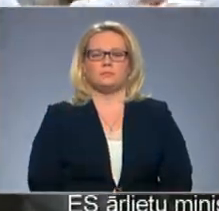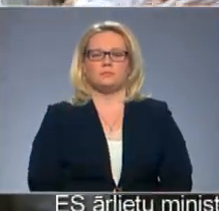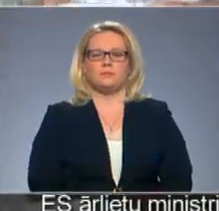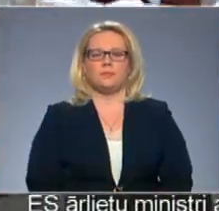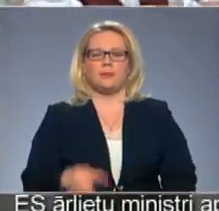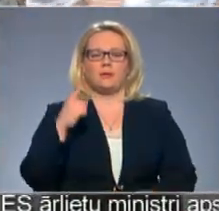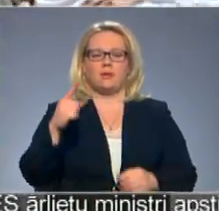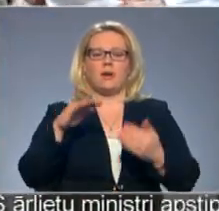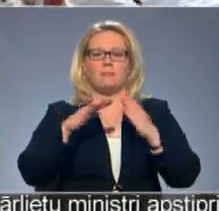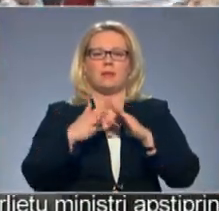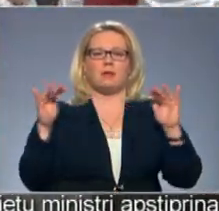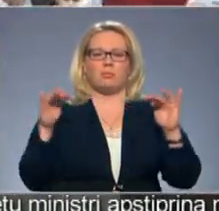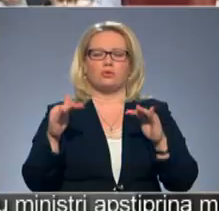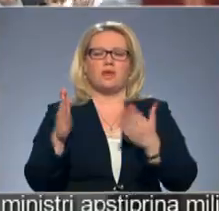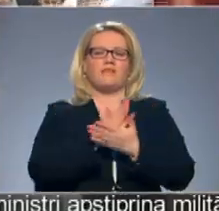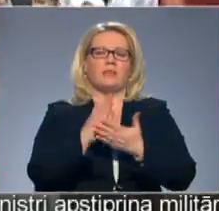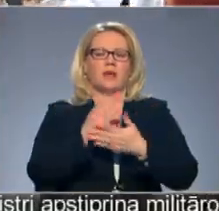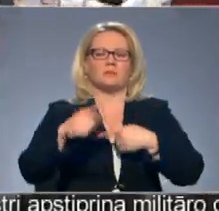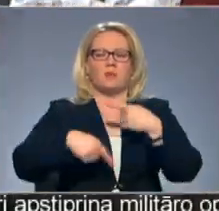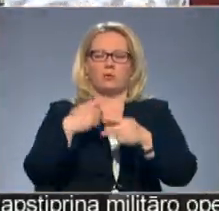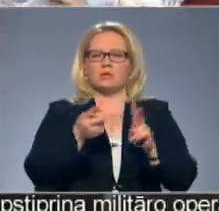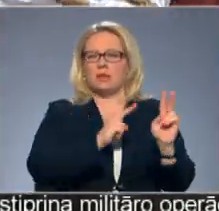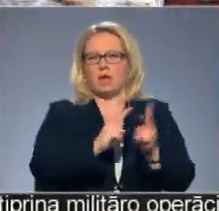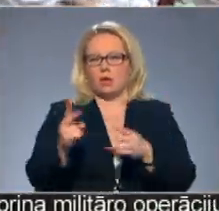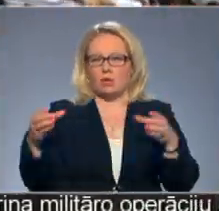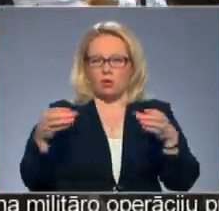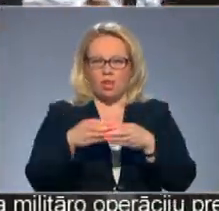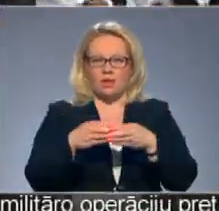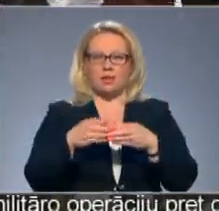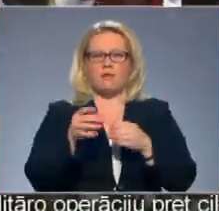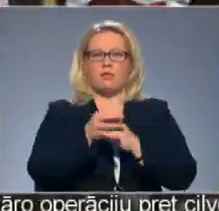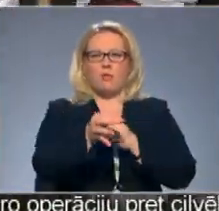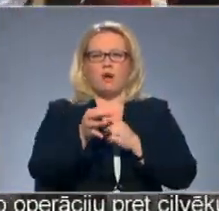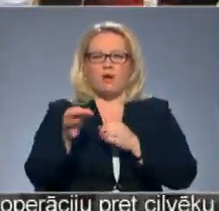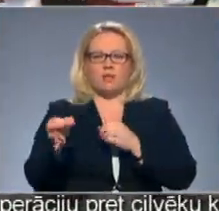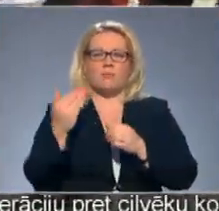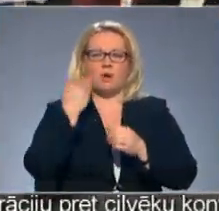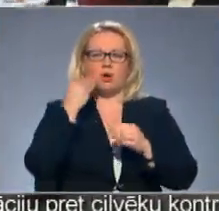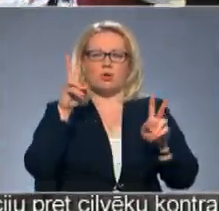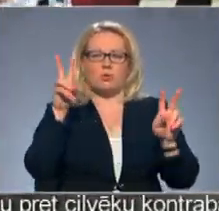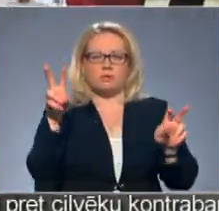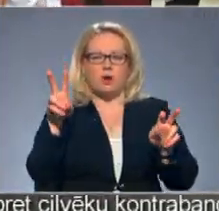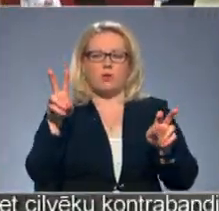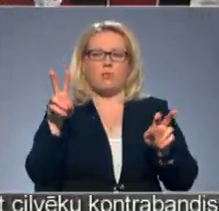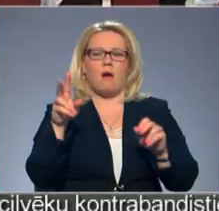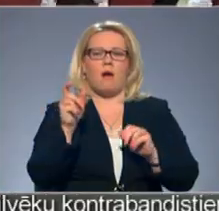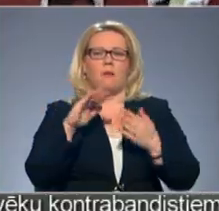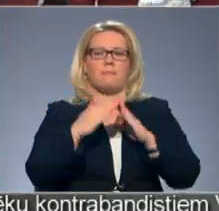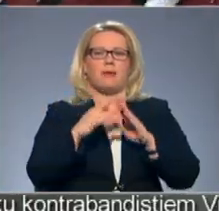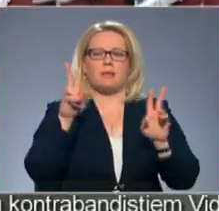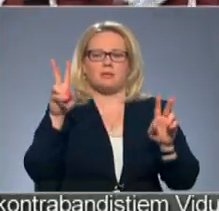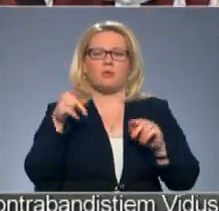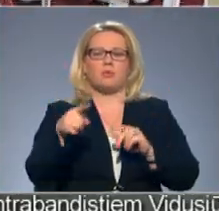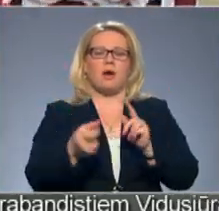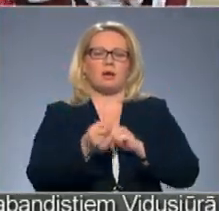Dāņķi pilī kopā pulcē vidējās paaudzes deju kolektīvus no pilsētām un novadiem, kuru nosaukumā ir vārds Pils. Šāda ideja